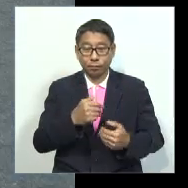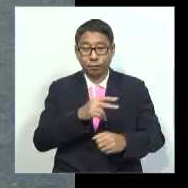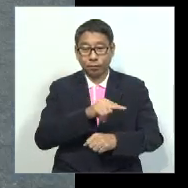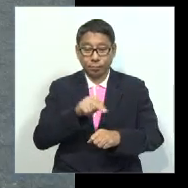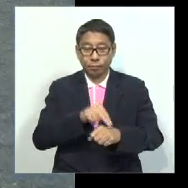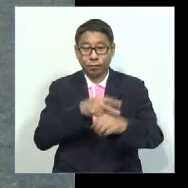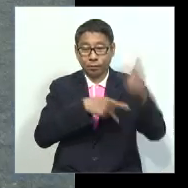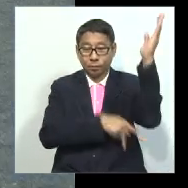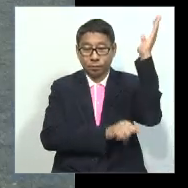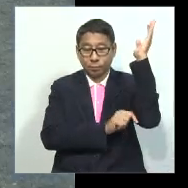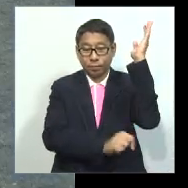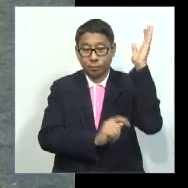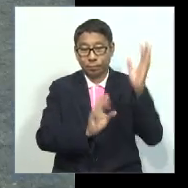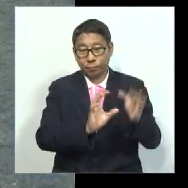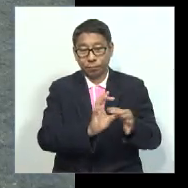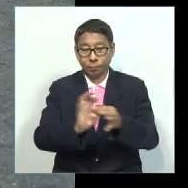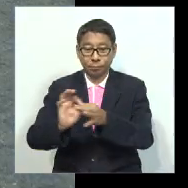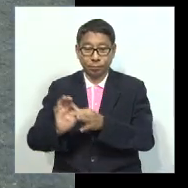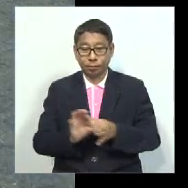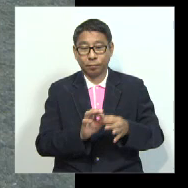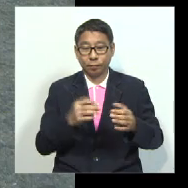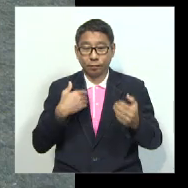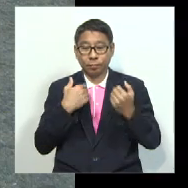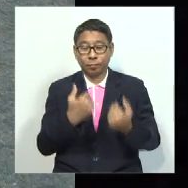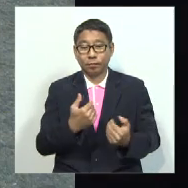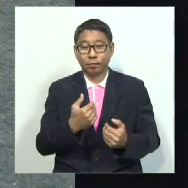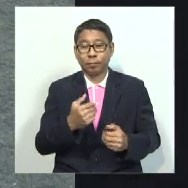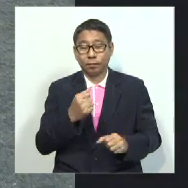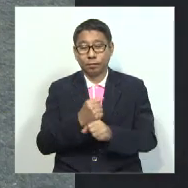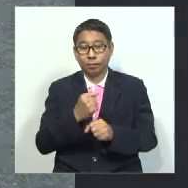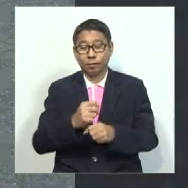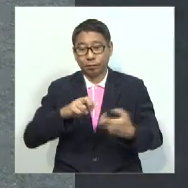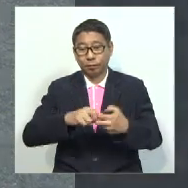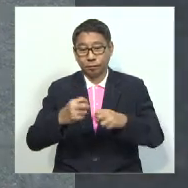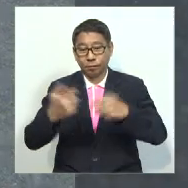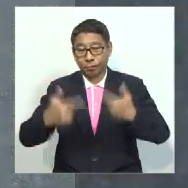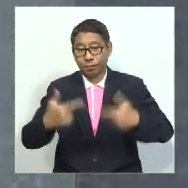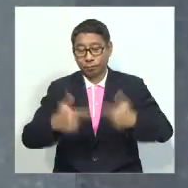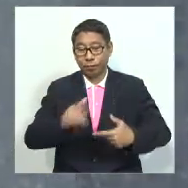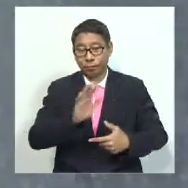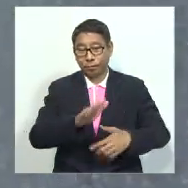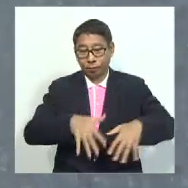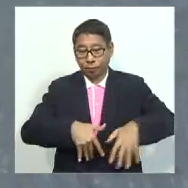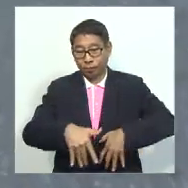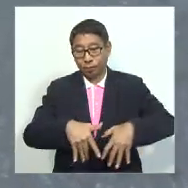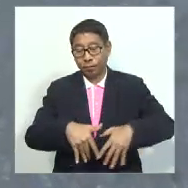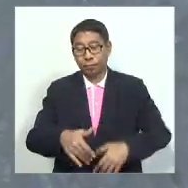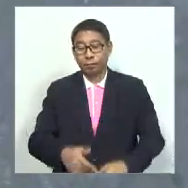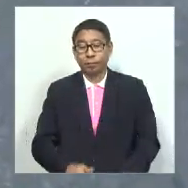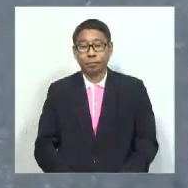พันธุ์ปาตานีเข้ามาเกี่ยวข้องเพื่อทำการปลุกระดมและสร้างความแตกแยกให้กับพี่น้องประชาชนในพื้น